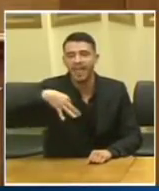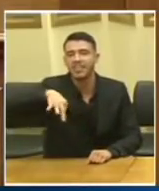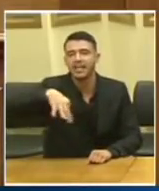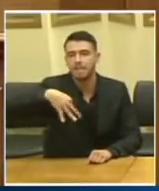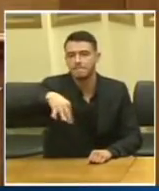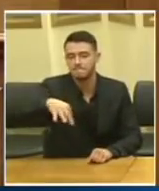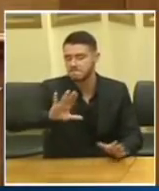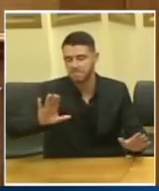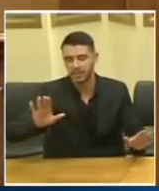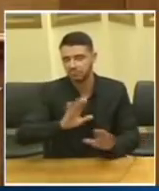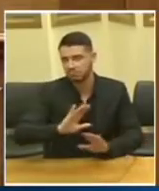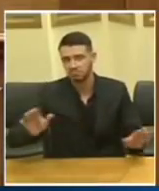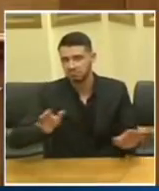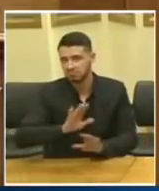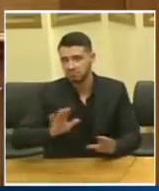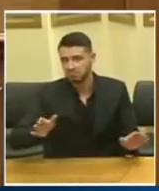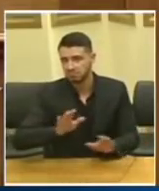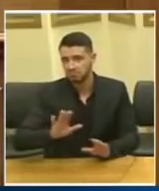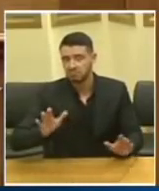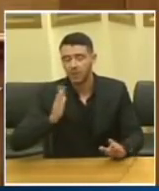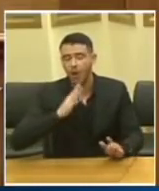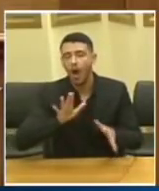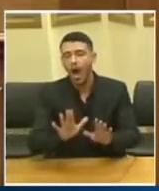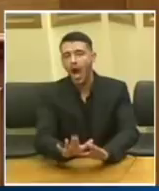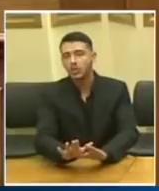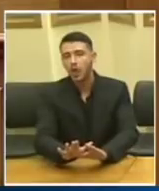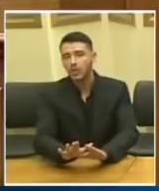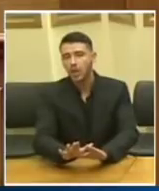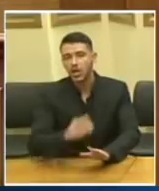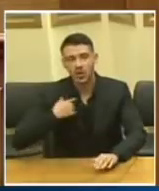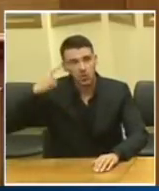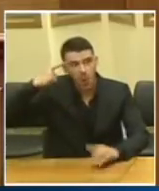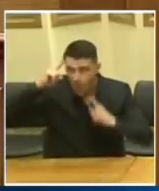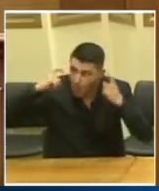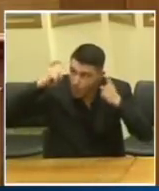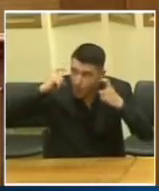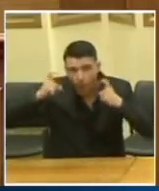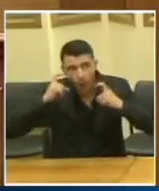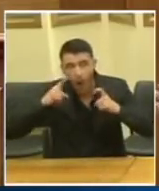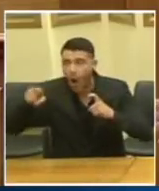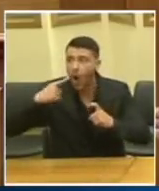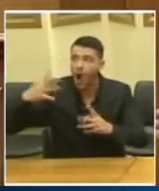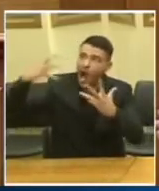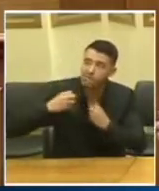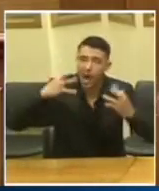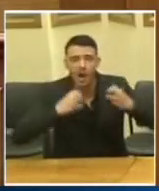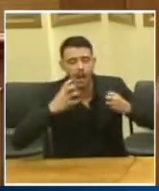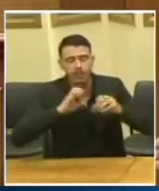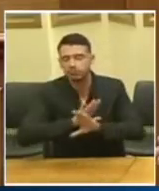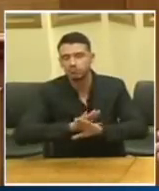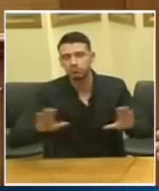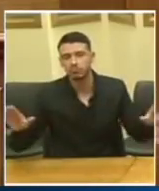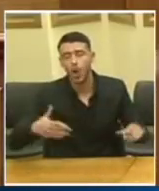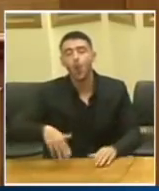δέσμια συμπλεγμάτων κατωτερότητας και μανίας καταδιώξεως από αόρατους εχθρούς και δεν μπορεί να είναι